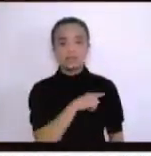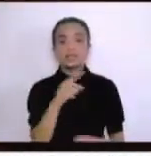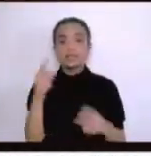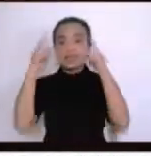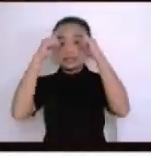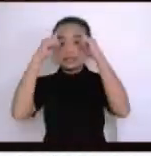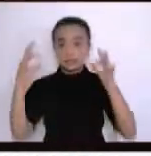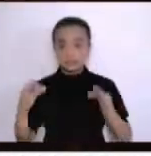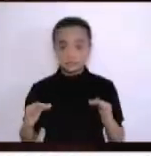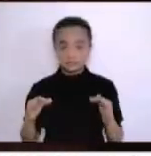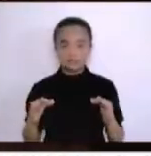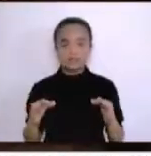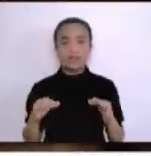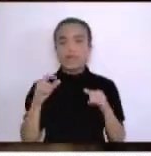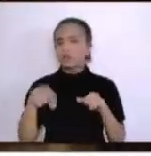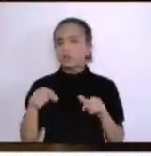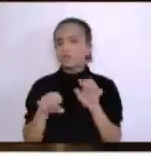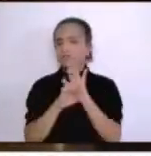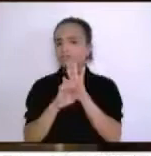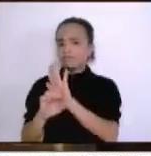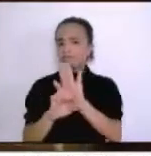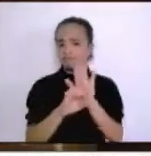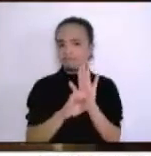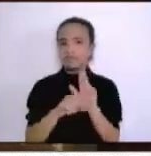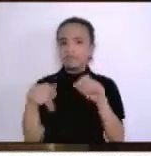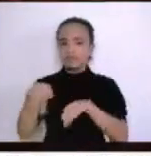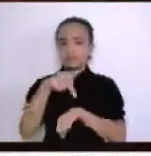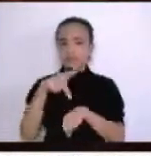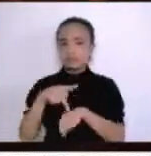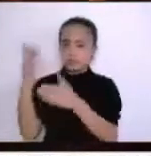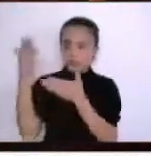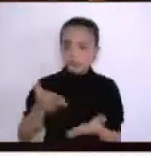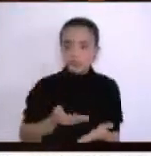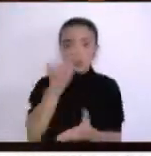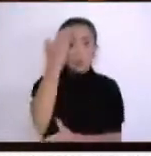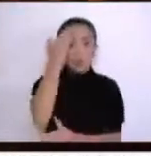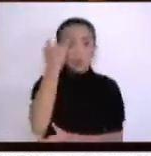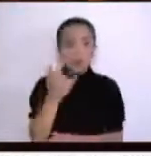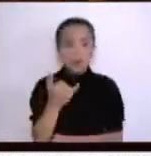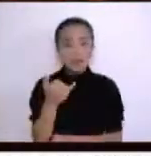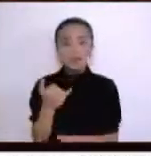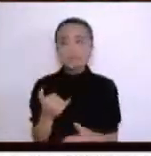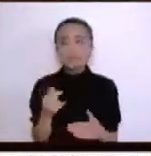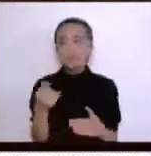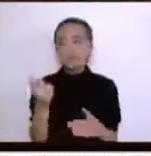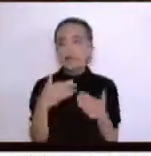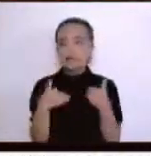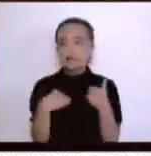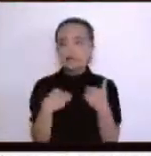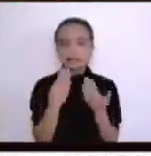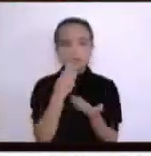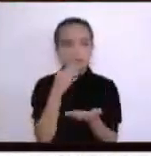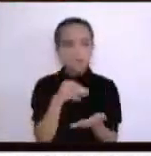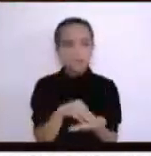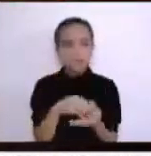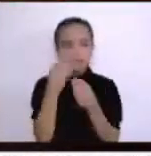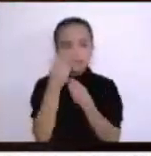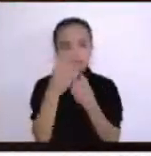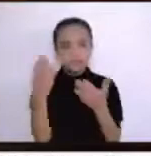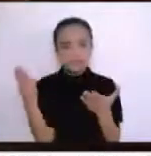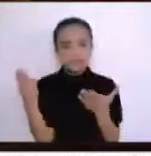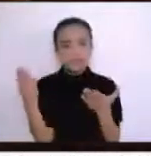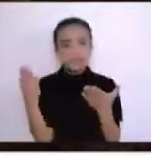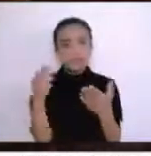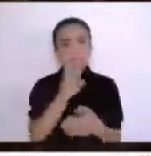actually bring in this exhibition to the Philippines in order to bring that healing message of wind and fire to the